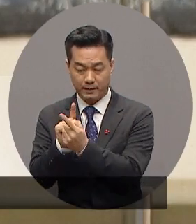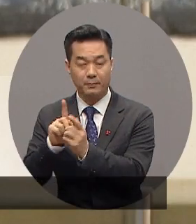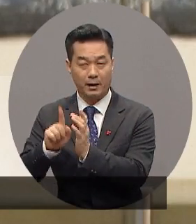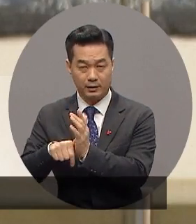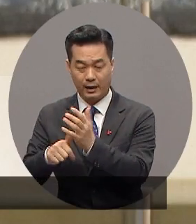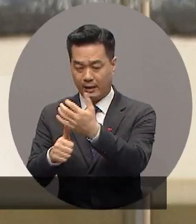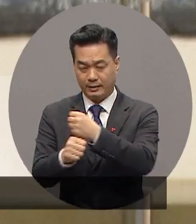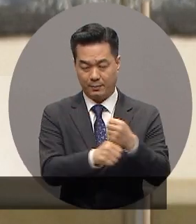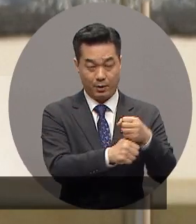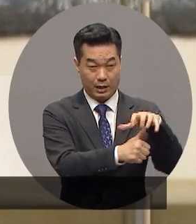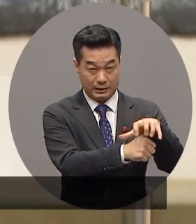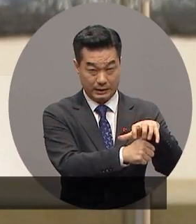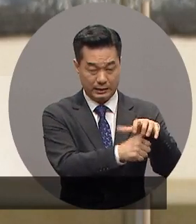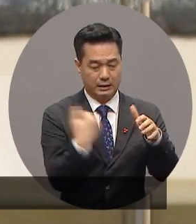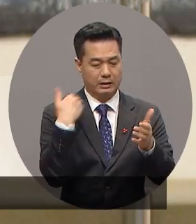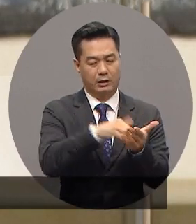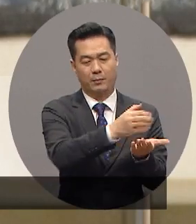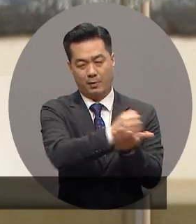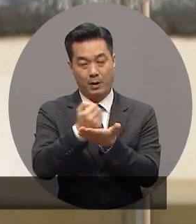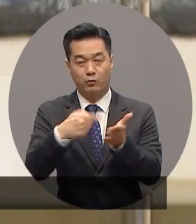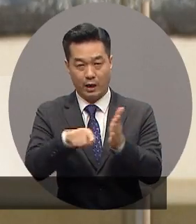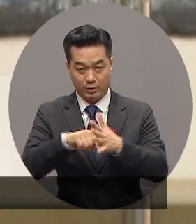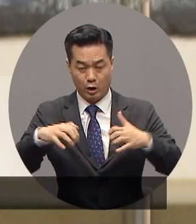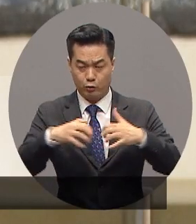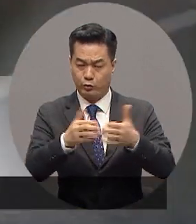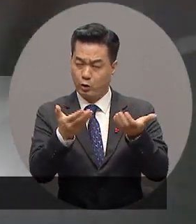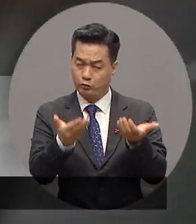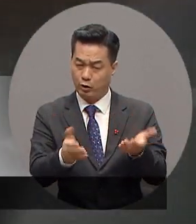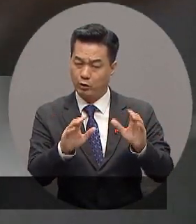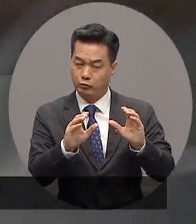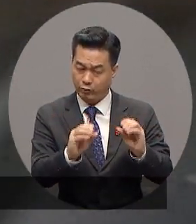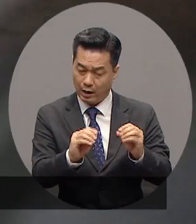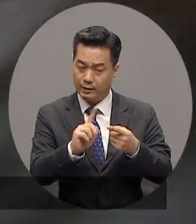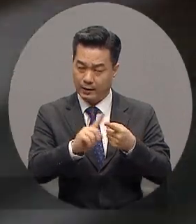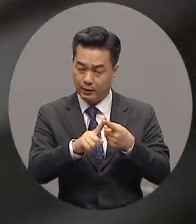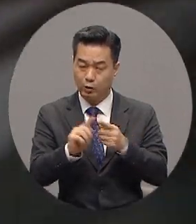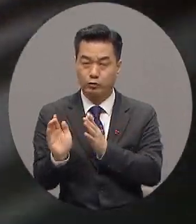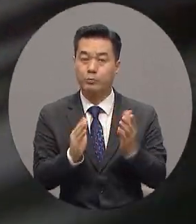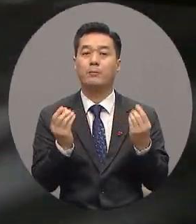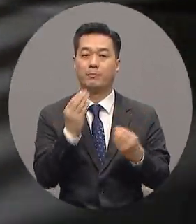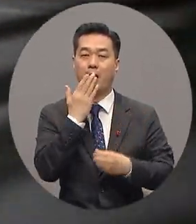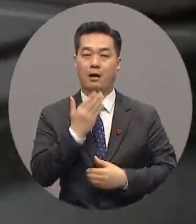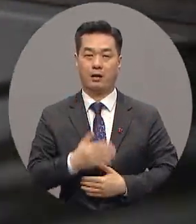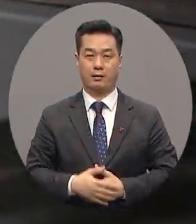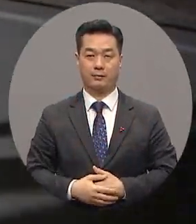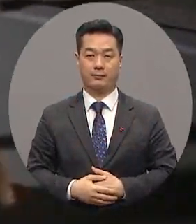잡혀간 인질을 되찾기 위해 한번더 교전을 중단할 준비가 됐다고 밝혔습니다.